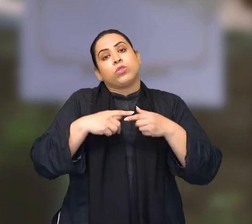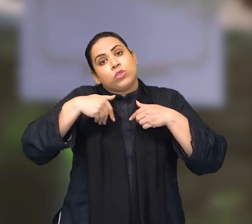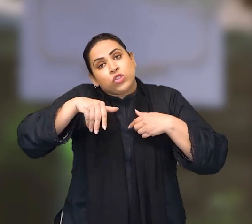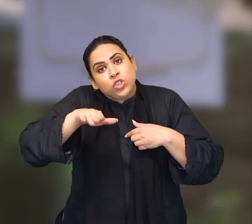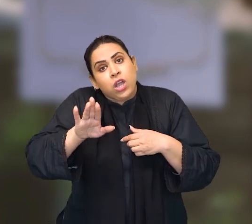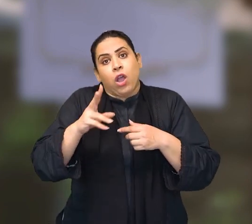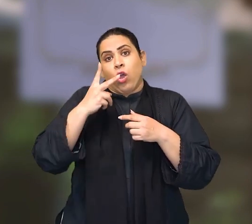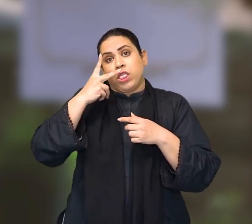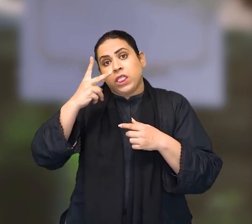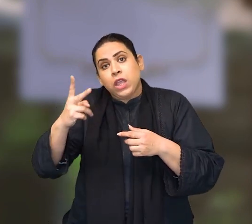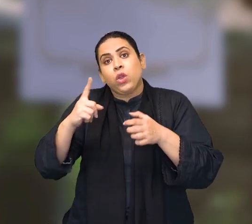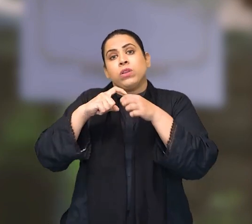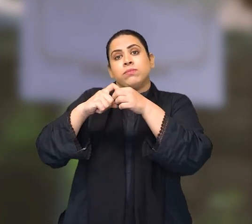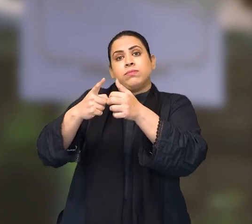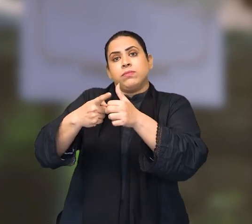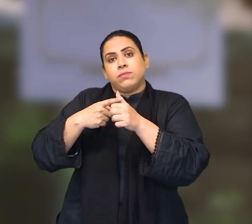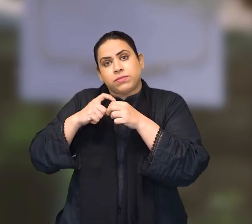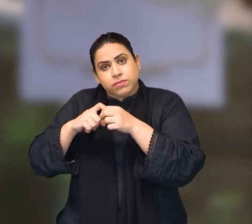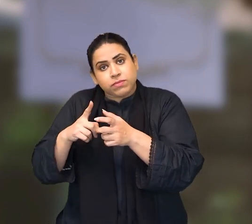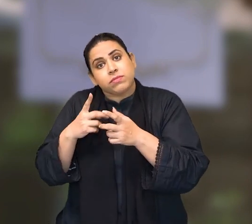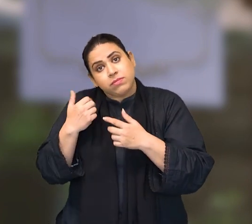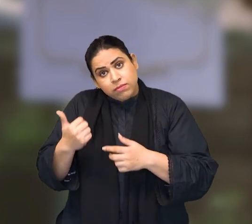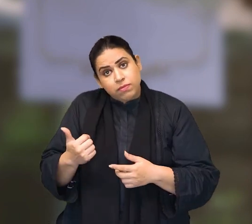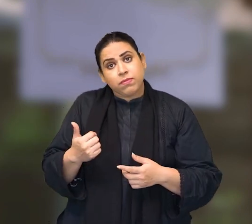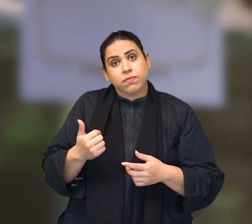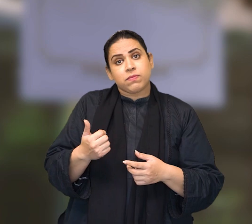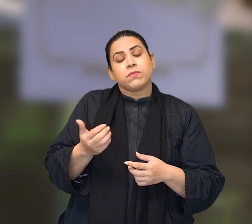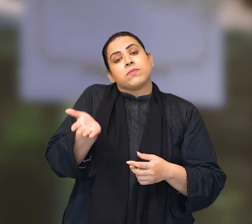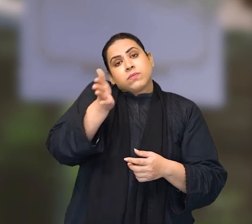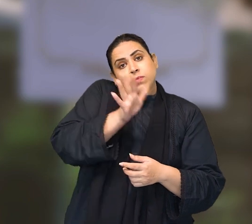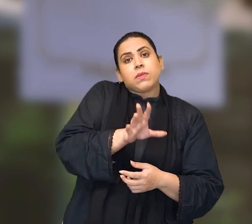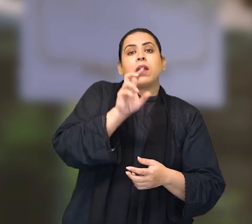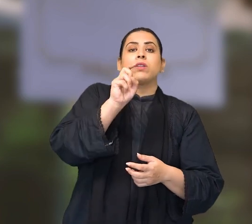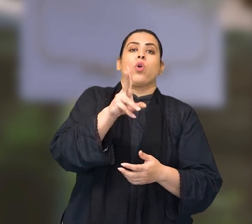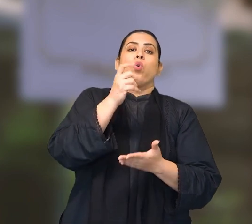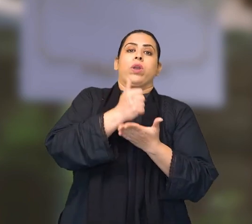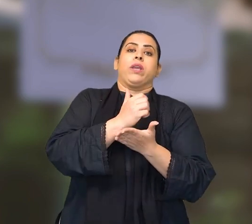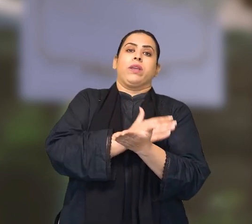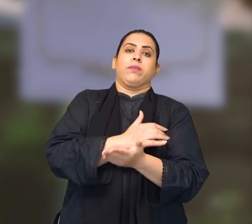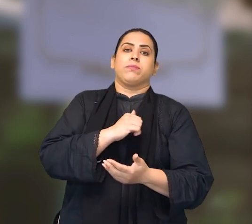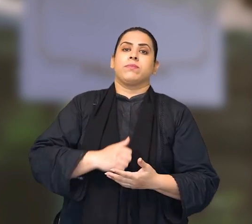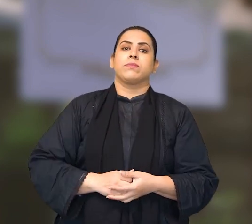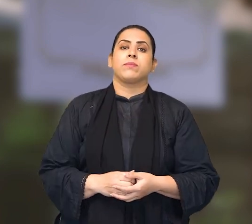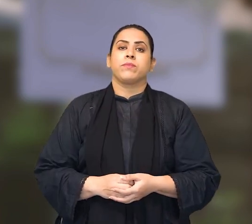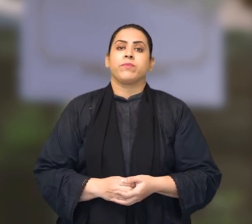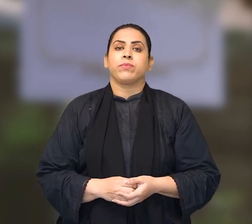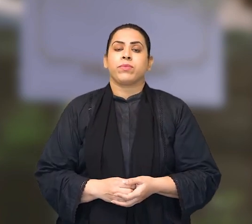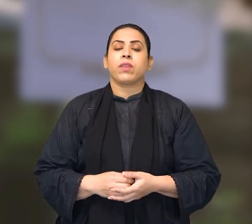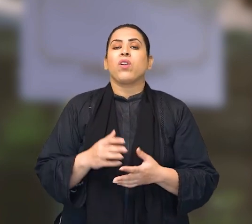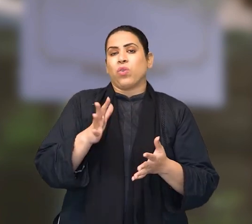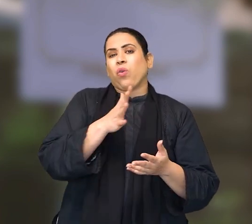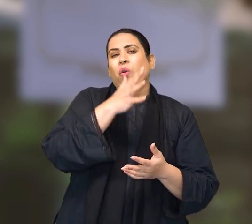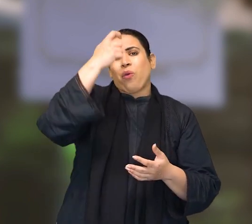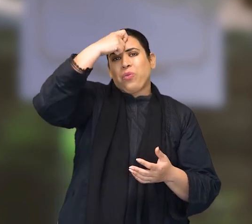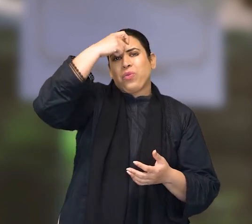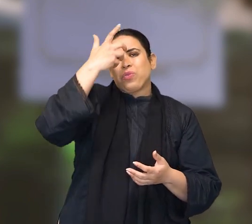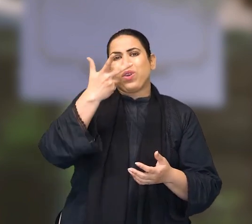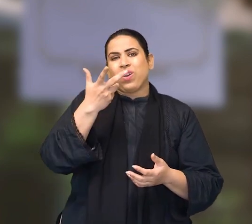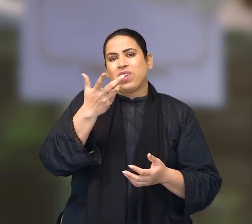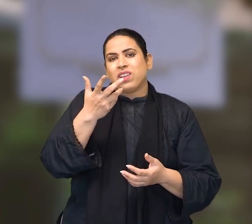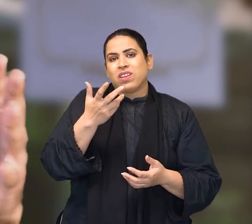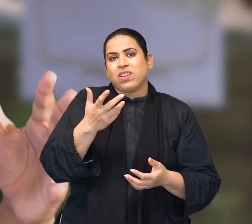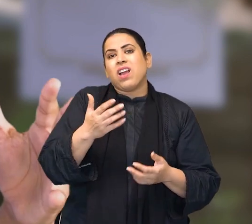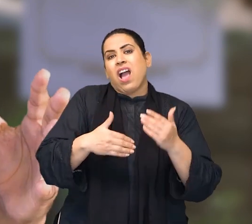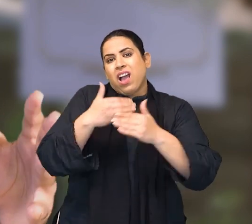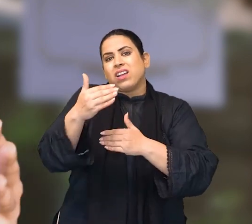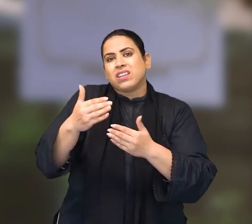देर आर थिंग्स जो कि देर आर स्टोरीज़ जहाँ पे कुछ इस तरह की चीज़ होती है जहाँ पे हमारा काम कुछ चीज़ें मसले मसाइल भी होते हैं,